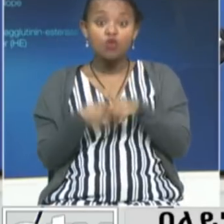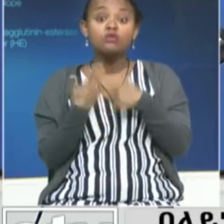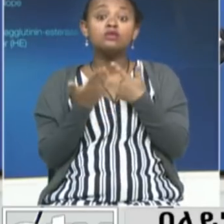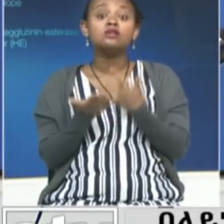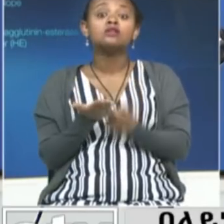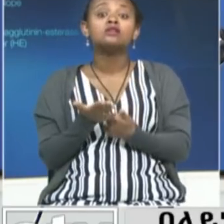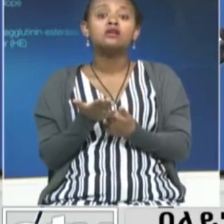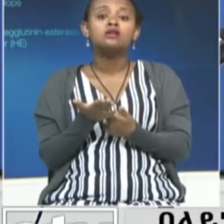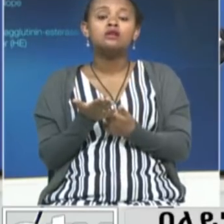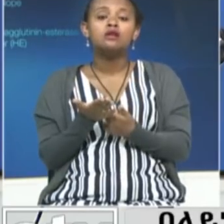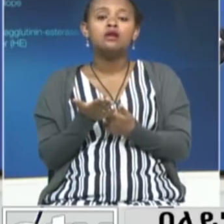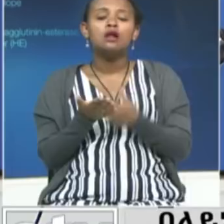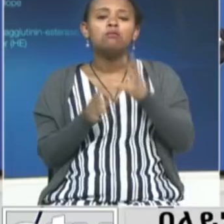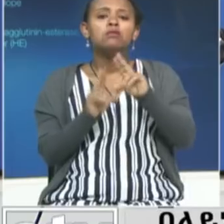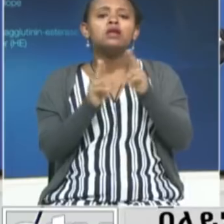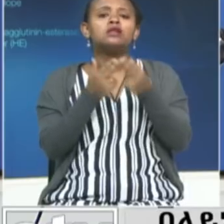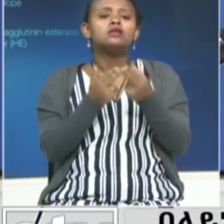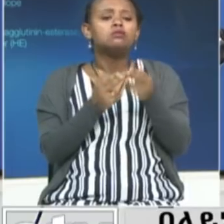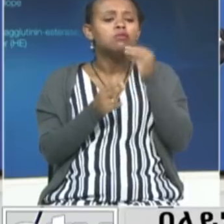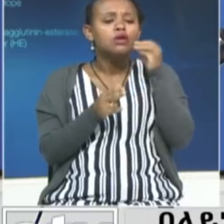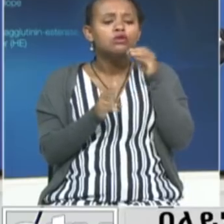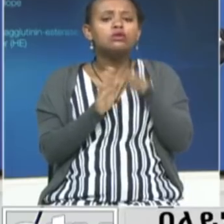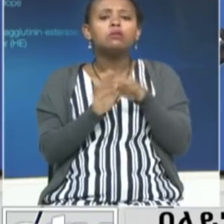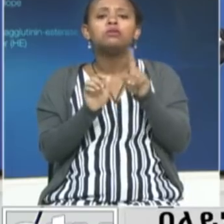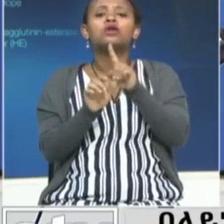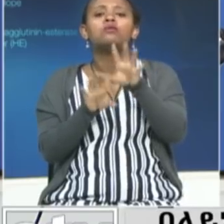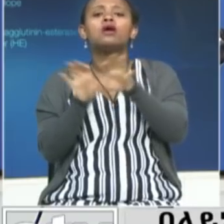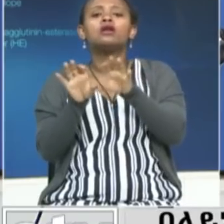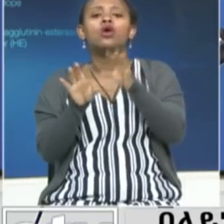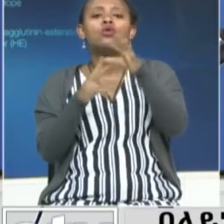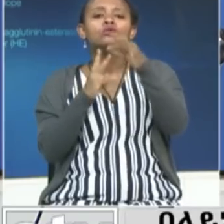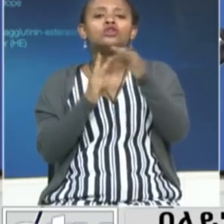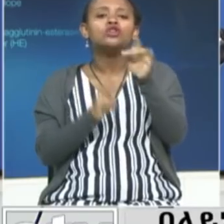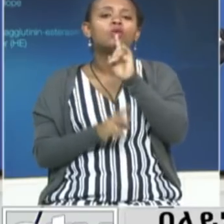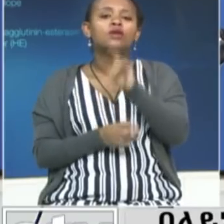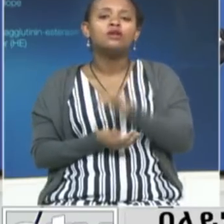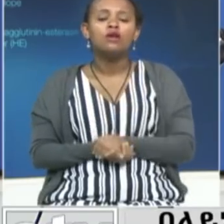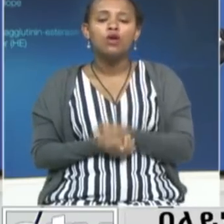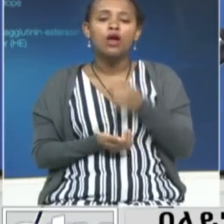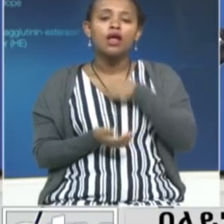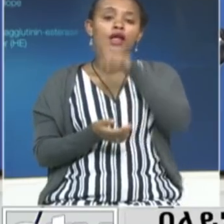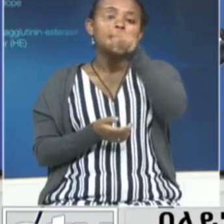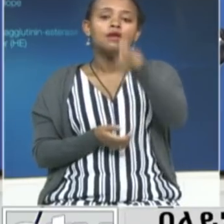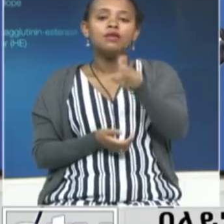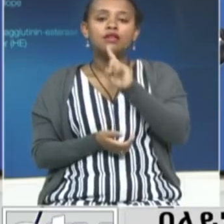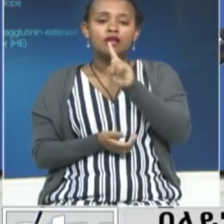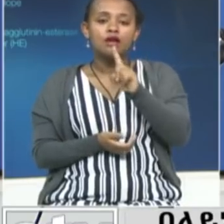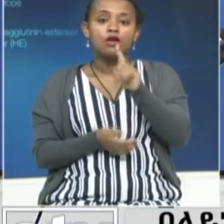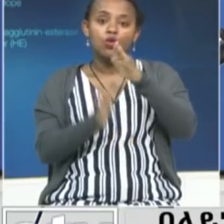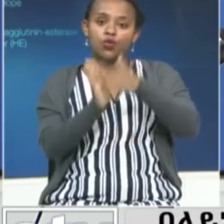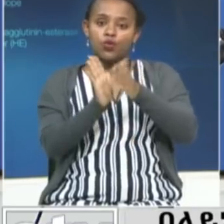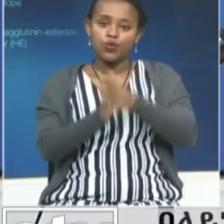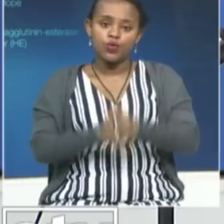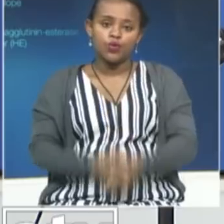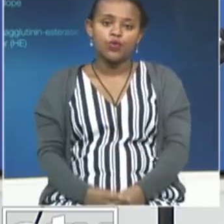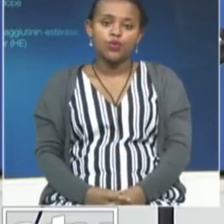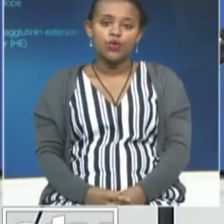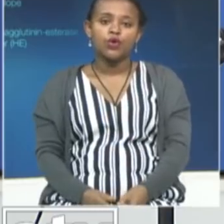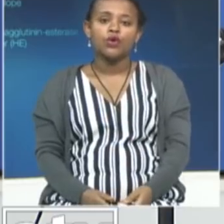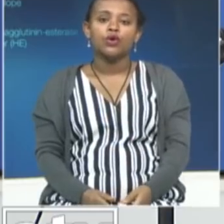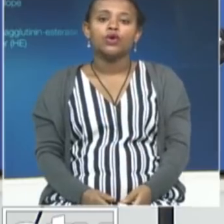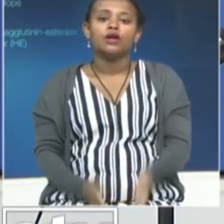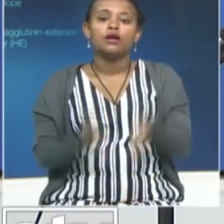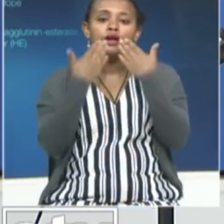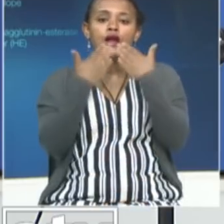ቤት በሚገባ ጊዜ ቤተሰብ ምንድን ነው የሚያደርገው? ያለውስ ምርጫ ምንድን ነው? እኔን ለመጠየቅ ነው። ይቅርታ።